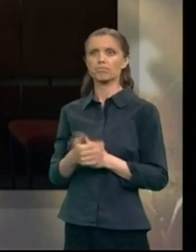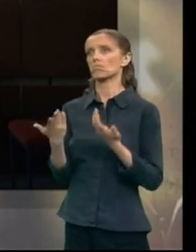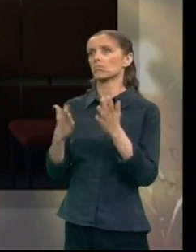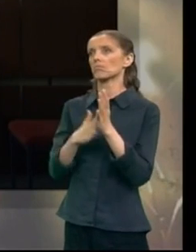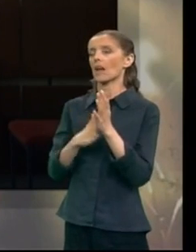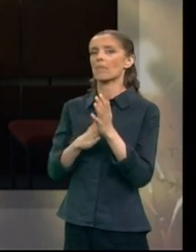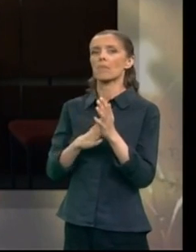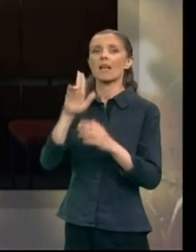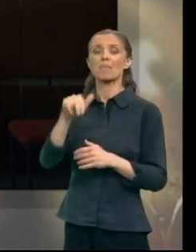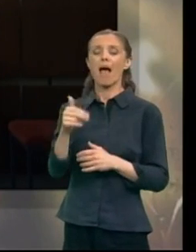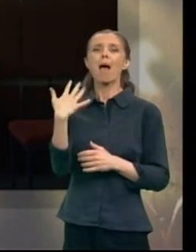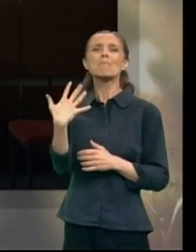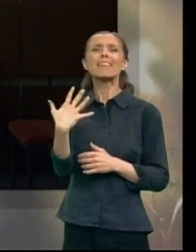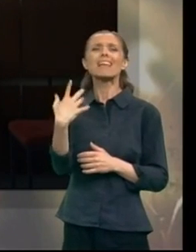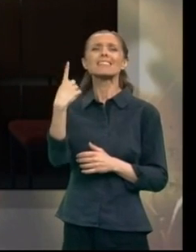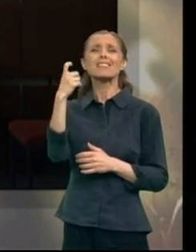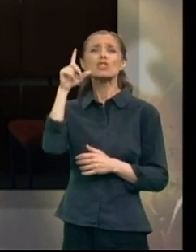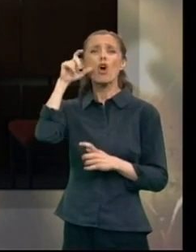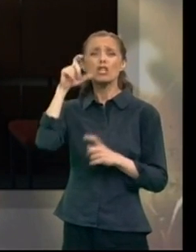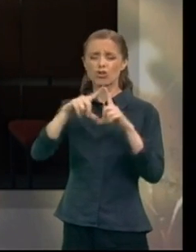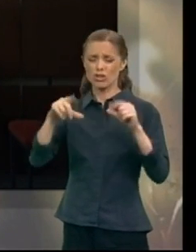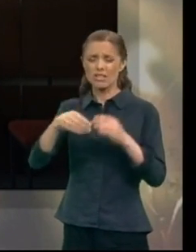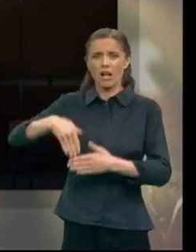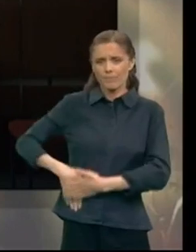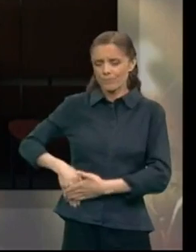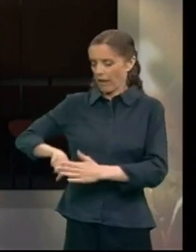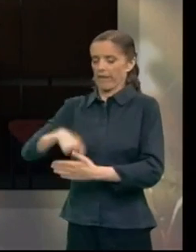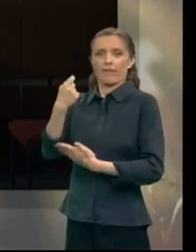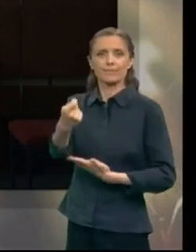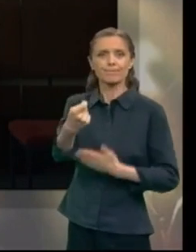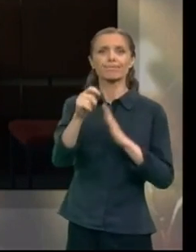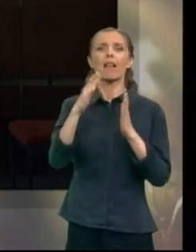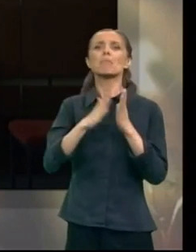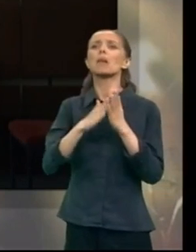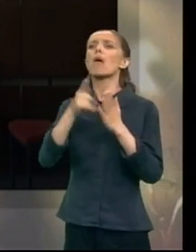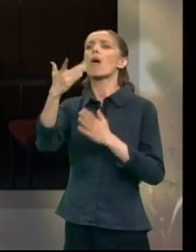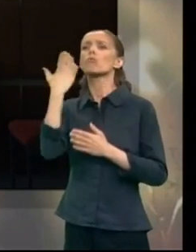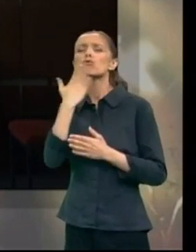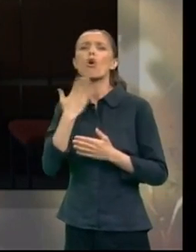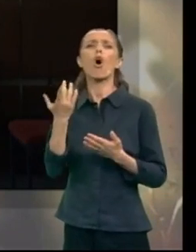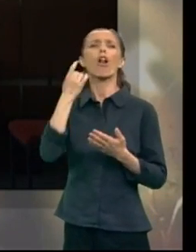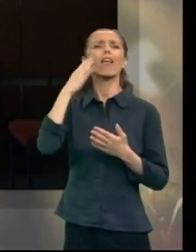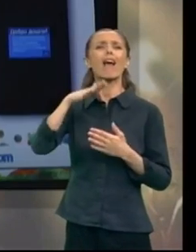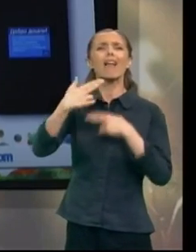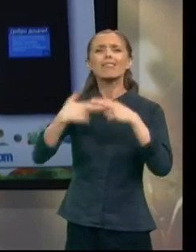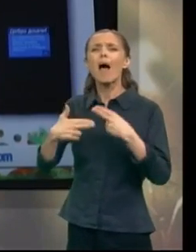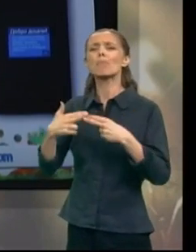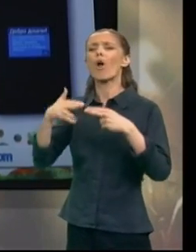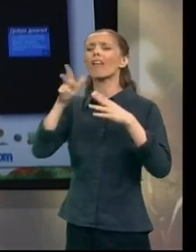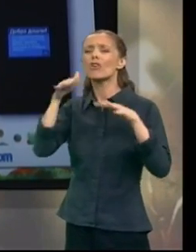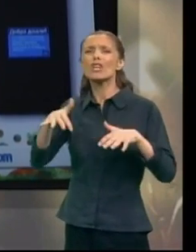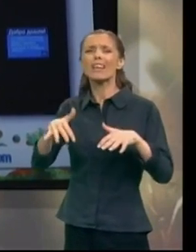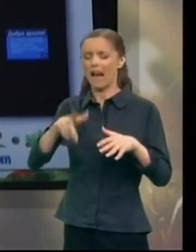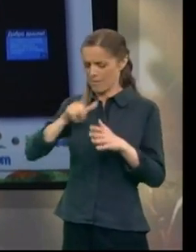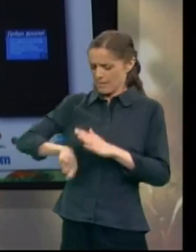recimo 50-100 sličica koje mora stalno da nosi sa sobom da bi moglo da komunicira kada ode u školu, kada je napolju, daj mi kocku ili